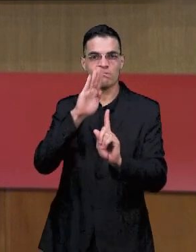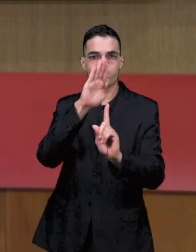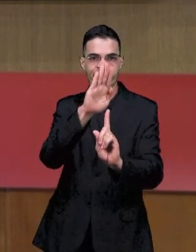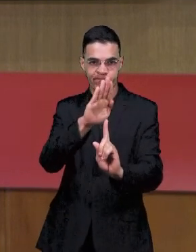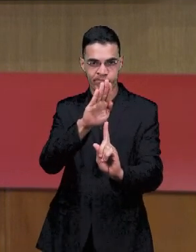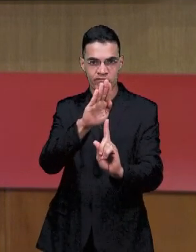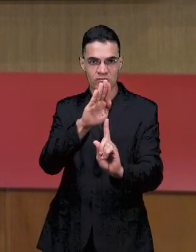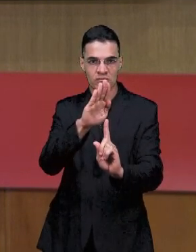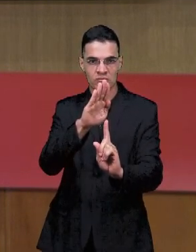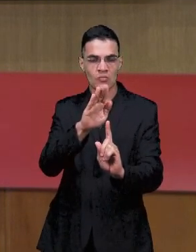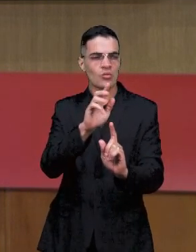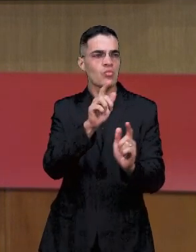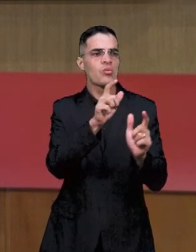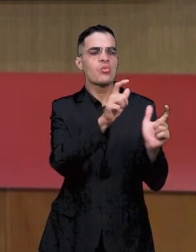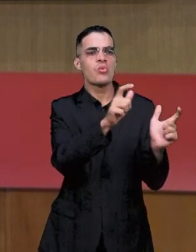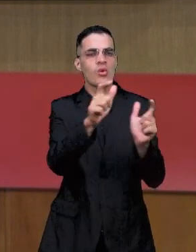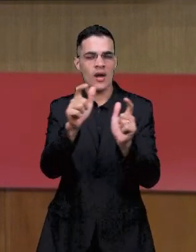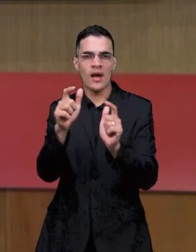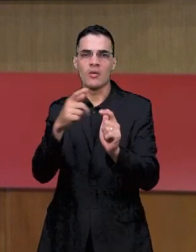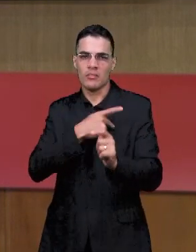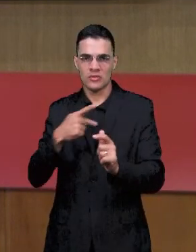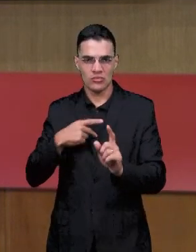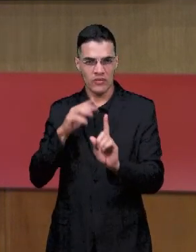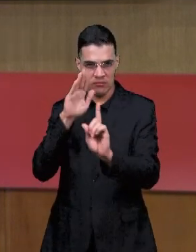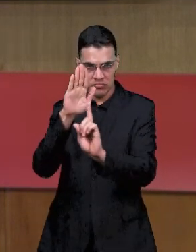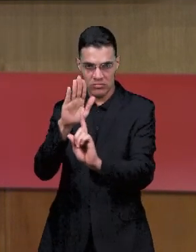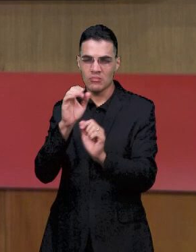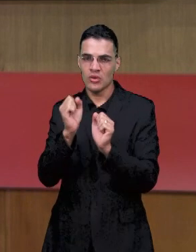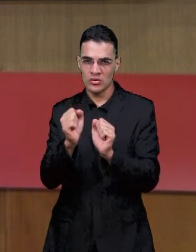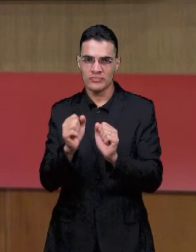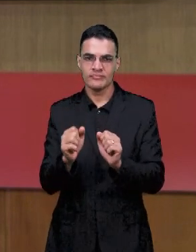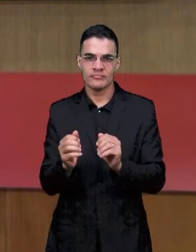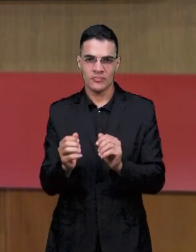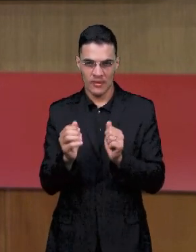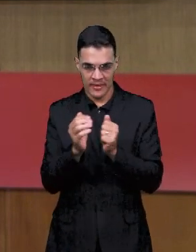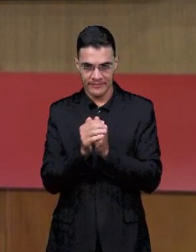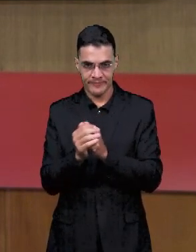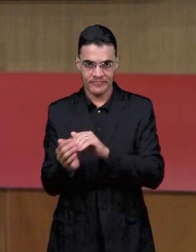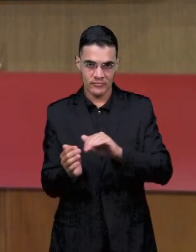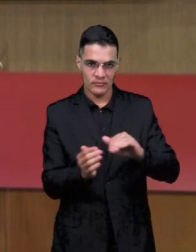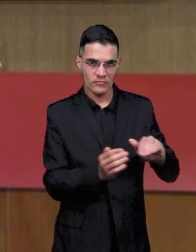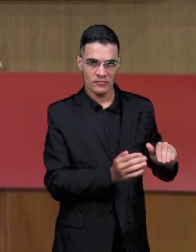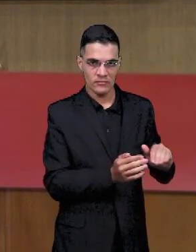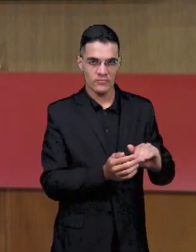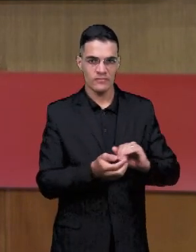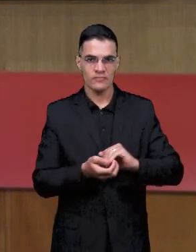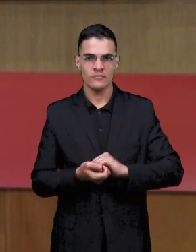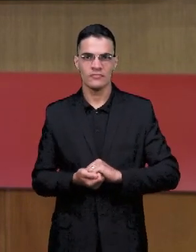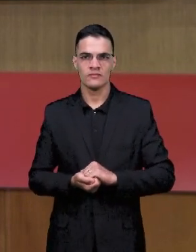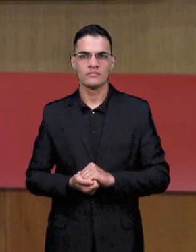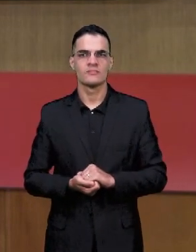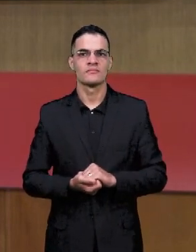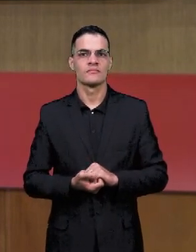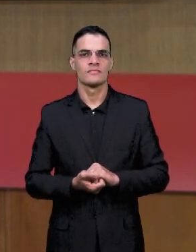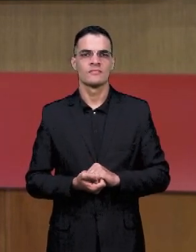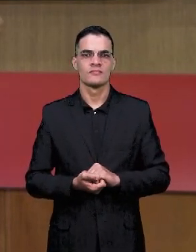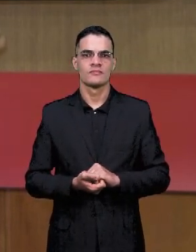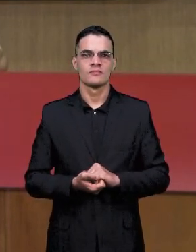как мы совершим первую молитву, попрошу, чтобы все остались на коленях и пастора помолиться с возложением рук. Аминь.